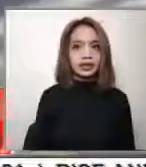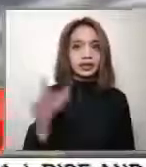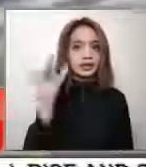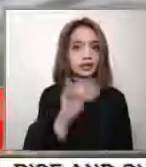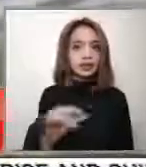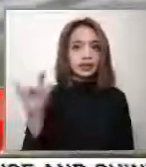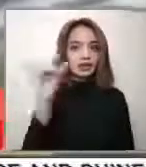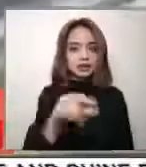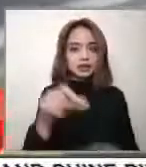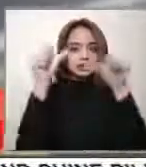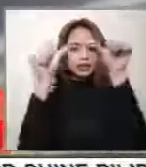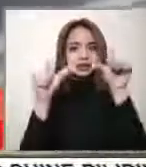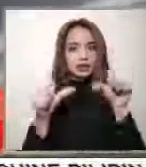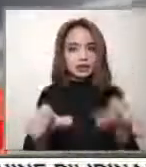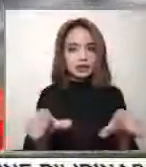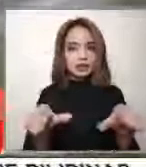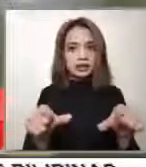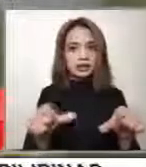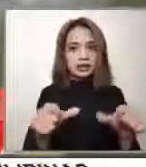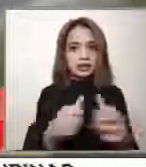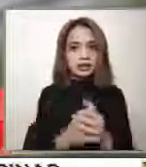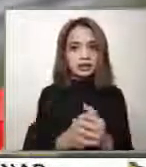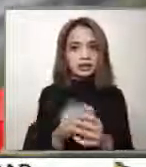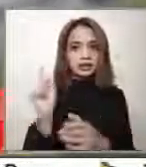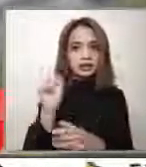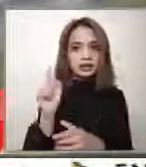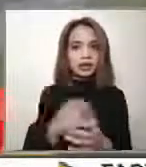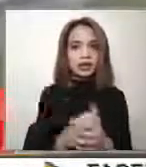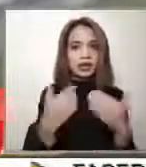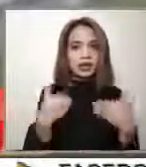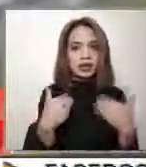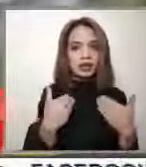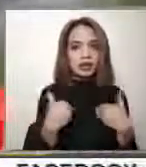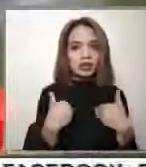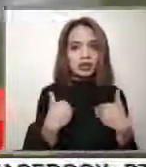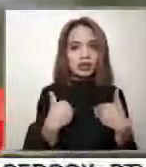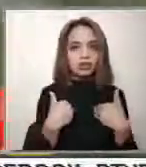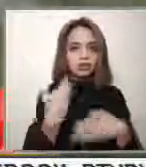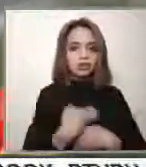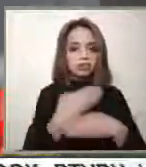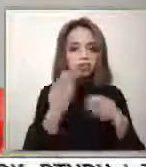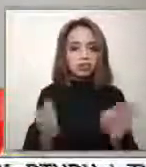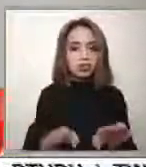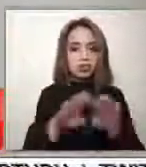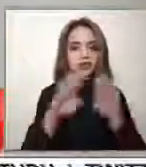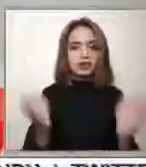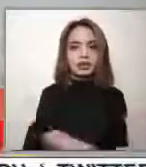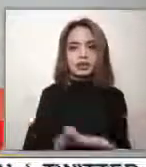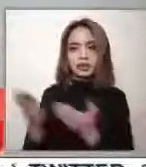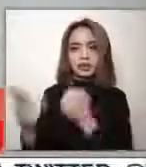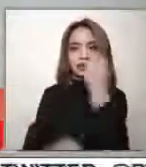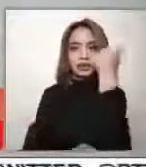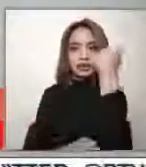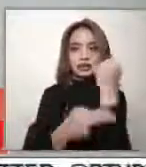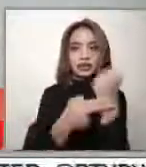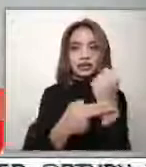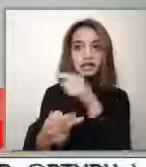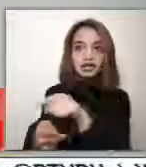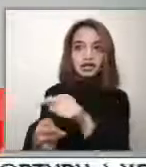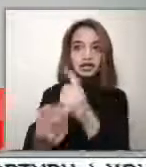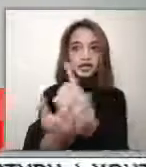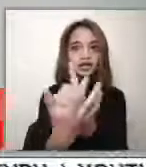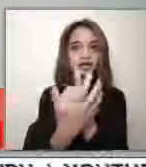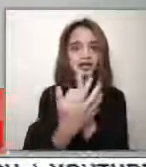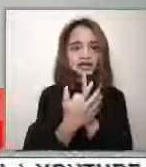ni Kiray na pinuntahan at dinalhan siya ng package ng kanyang boyfriend sa isang hotel kung saan siya naka-quarantine